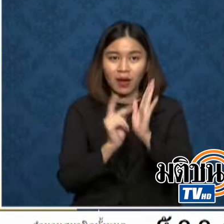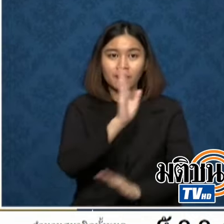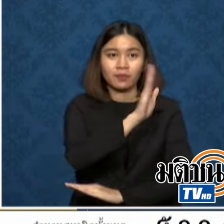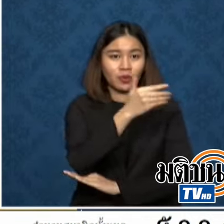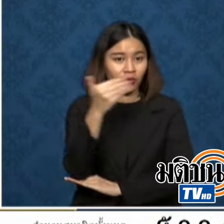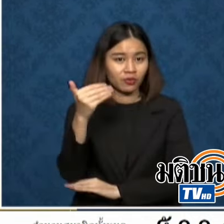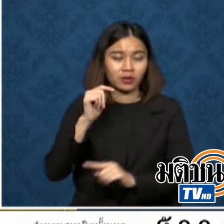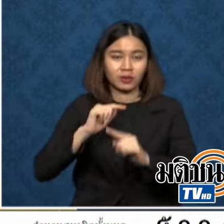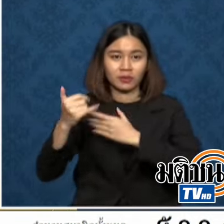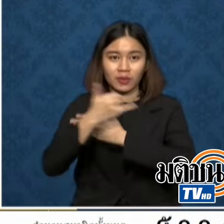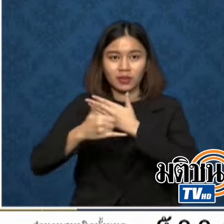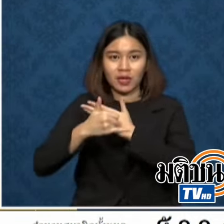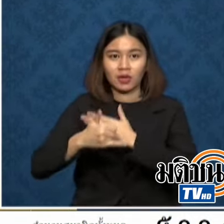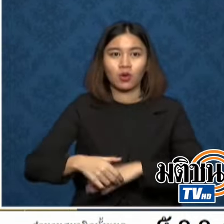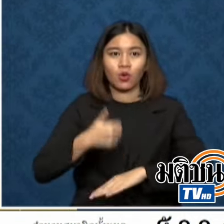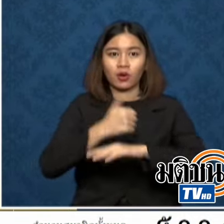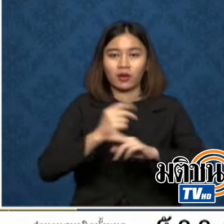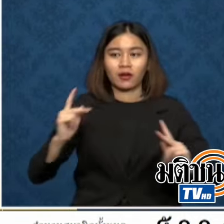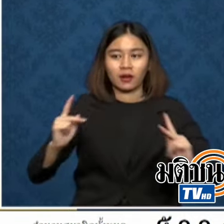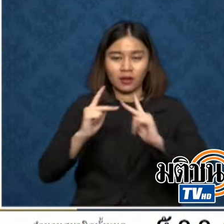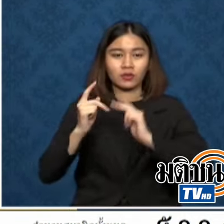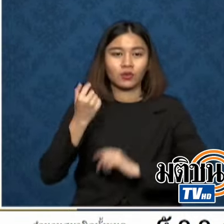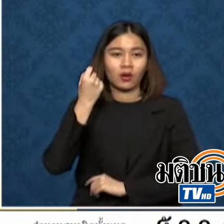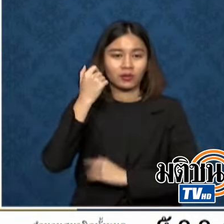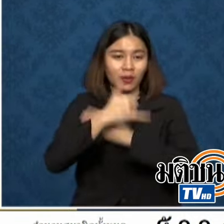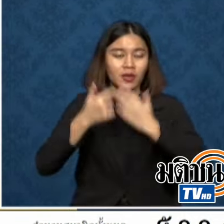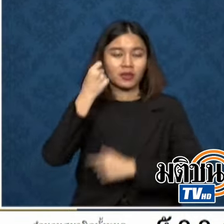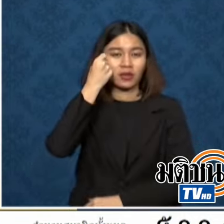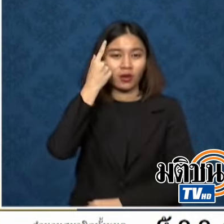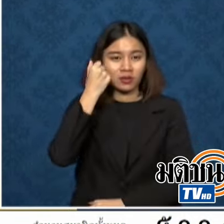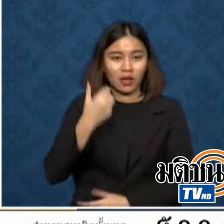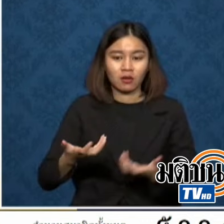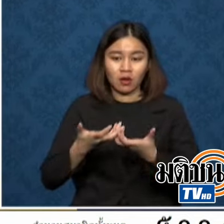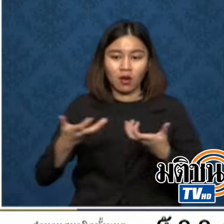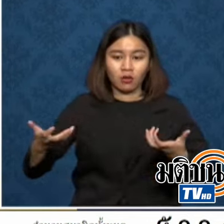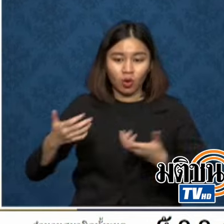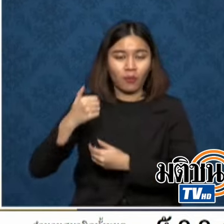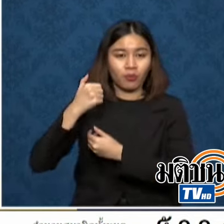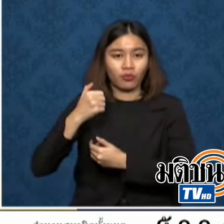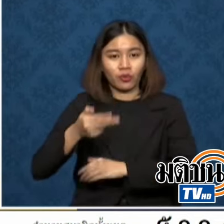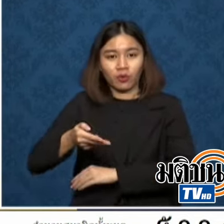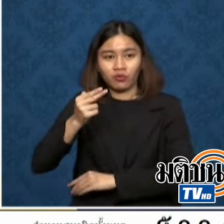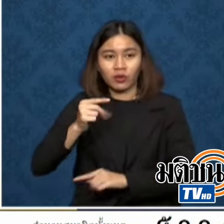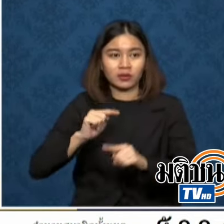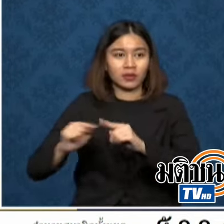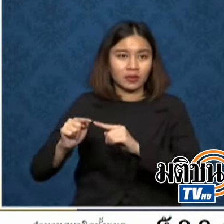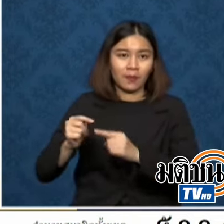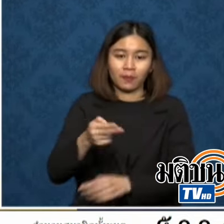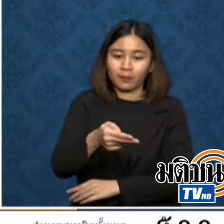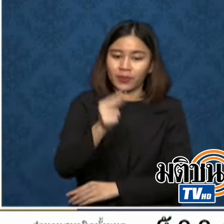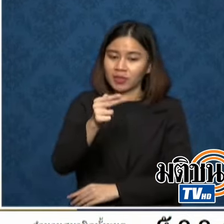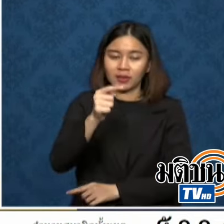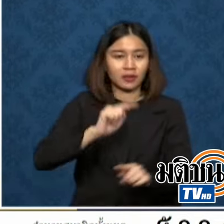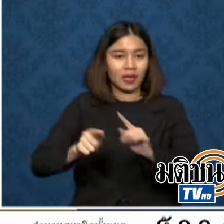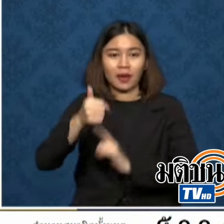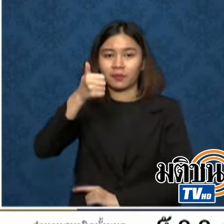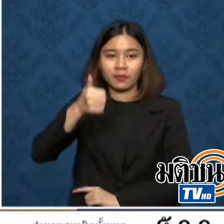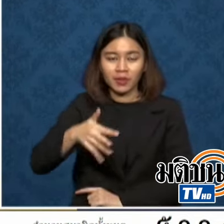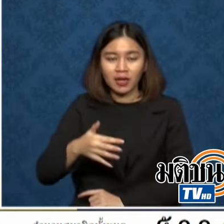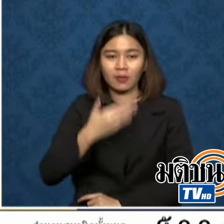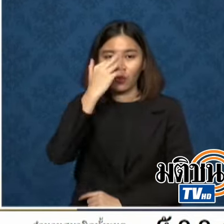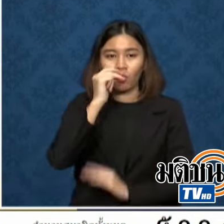maritime lawเนี่ยผมเข้าใจว่าท่านรัฐมนตรีต่างประเทศน่าจะเข้าใจภาพคือคุณมีอาวุธที่ยิ่งใหญ่แค่ไหนนะคุณก็ไปยิงเลยประมงเขไม่ได้หรอก